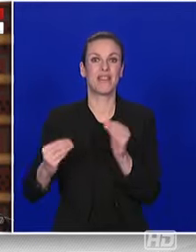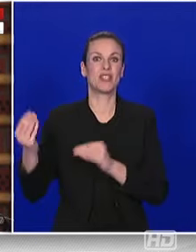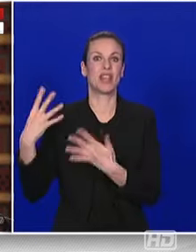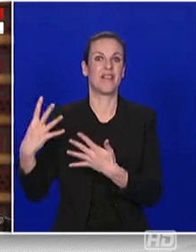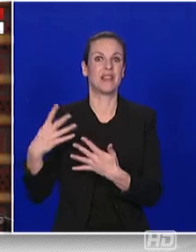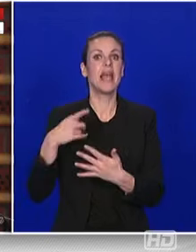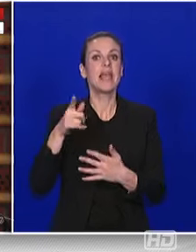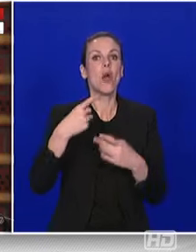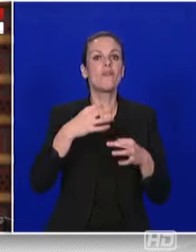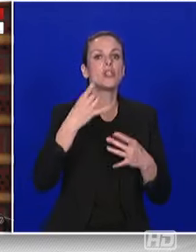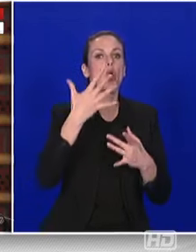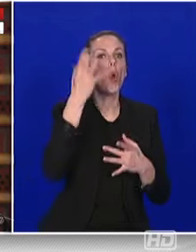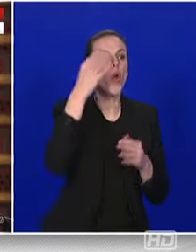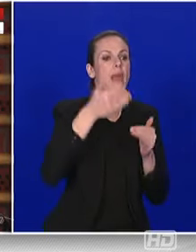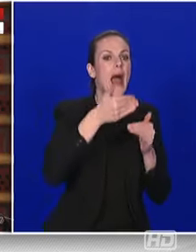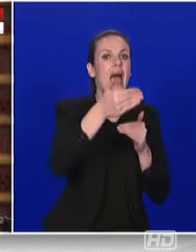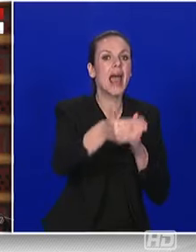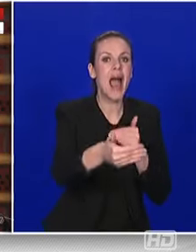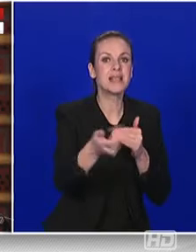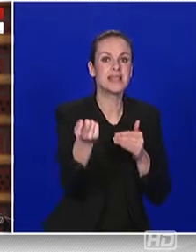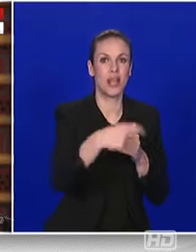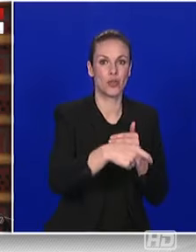bolesnici dolaze. Ako je to negdje do